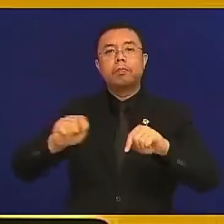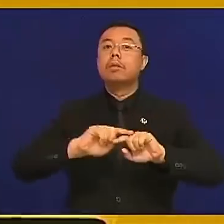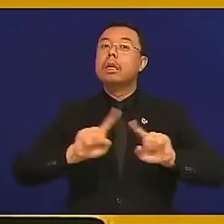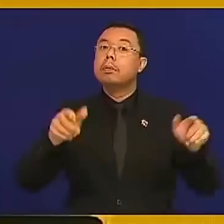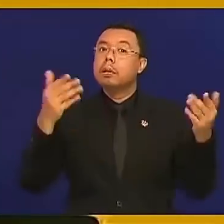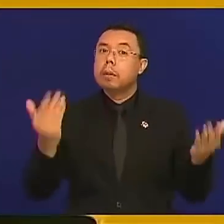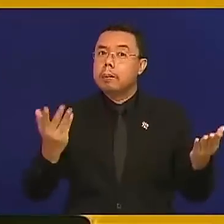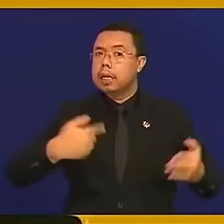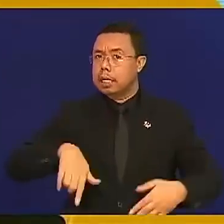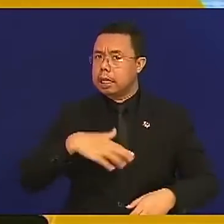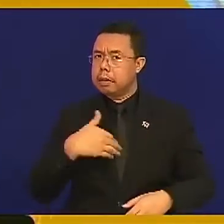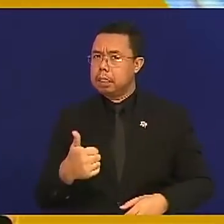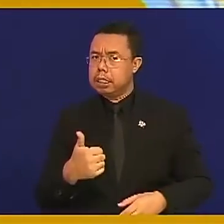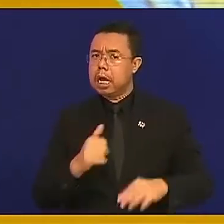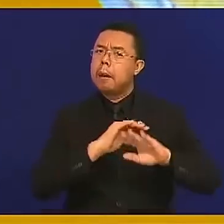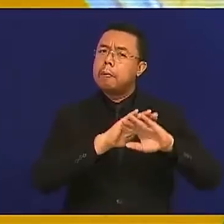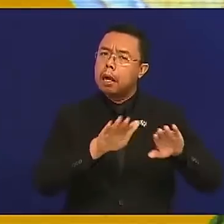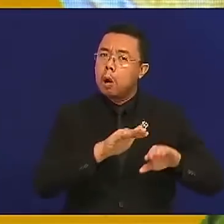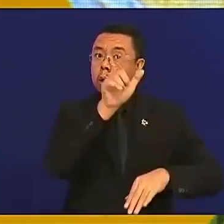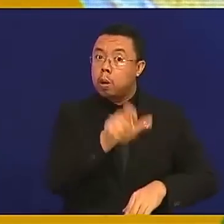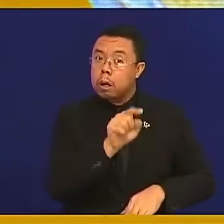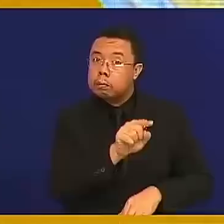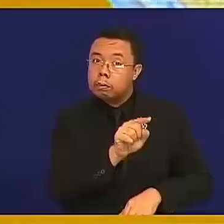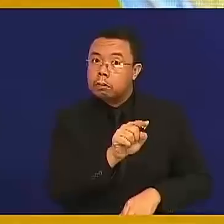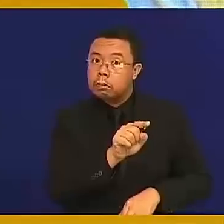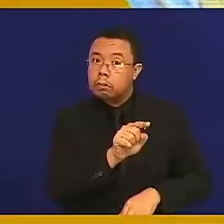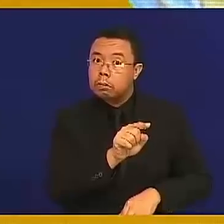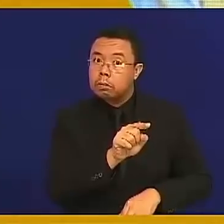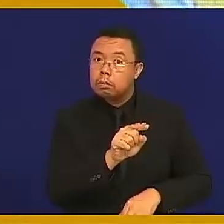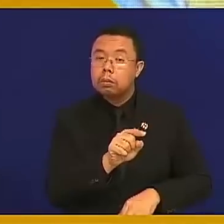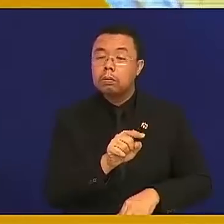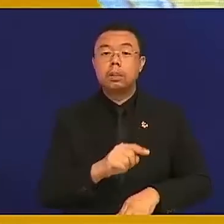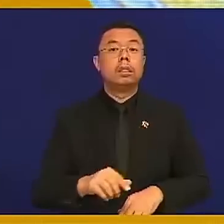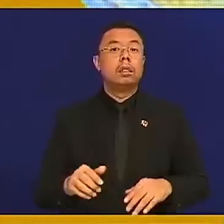Tetapi bagaimana kita bisa merawat orang dengan